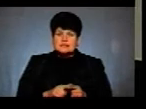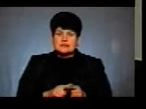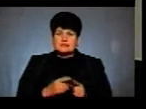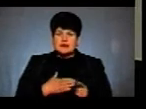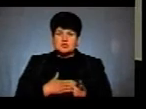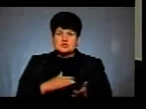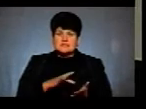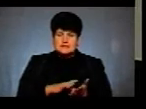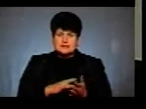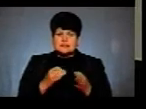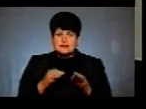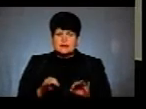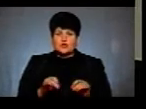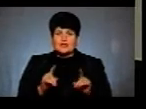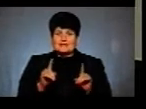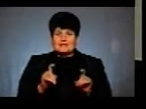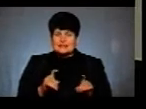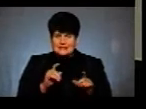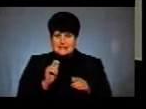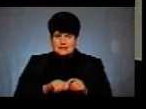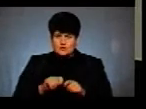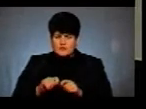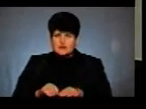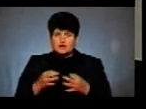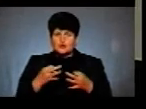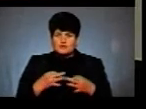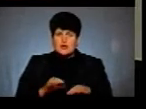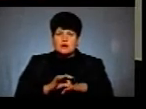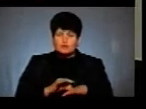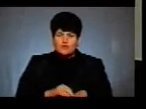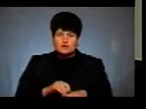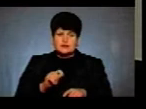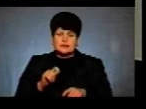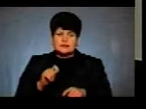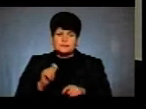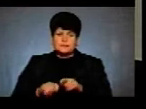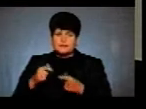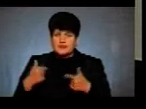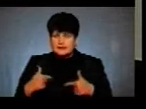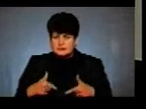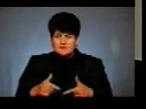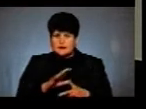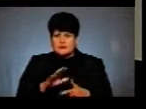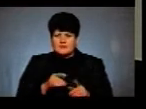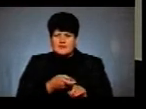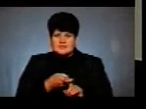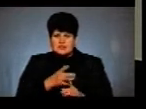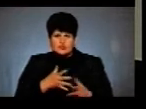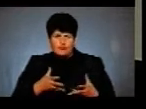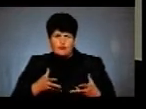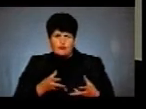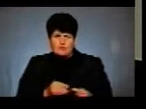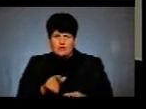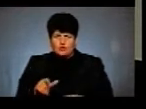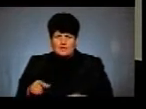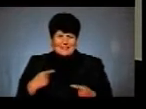центр незалежного тестування університетський, який дозволяє проводити іспити незалежно від впливу людей, стороннього впливу людей, так, суб'єктивного впливу